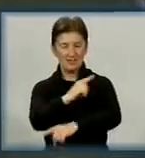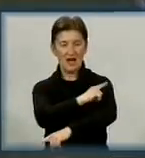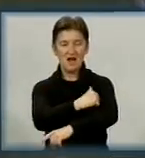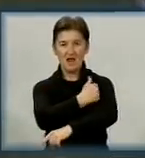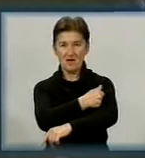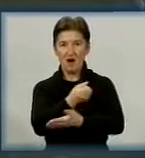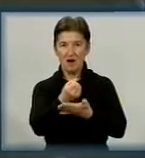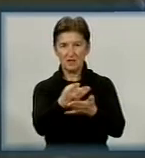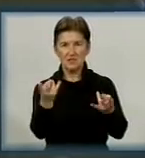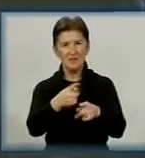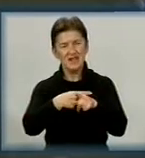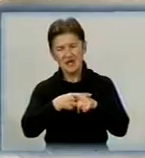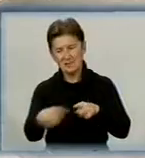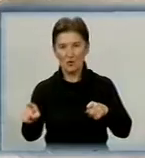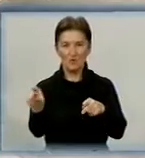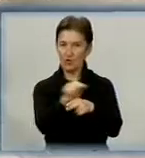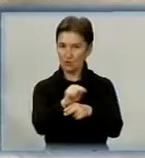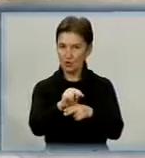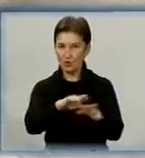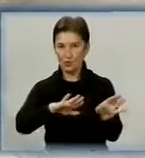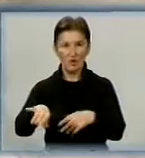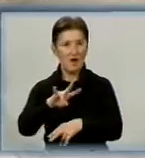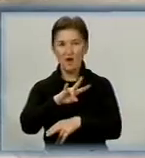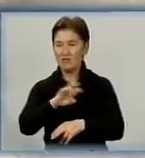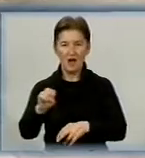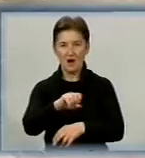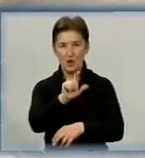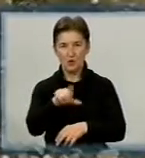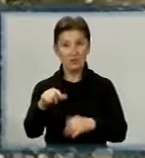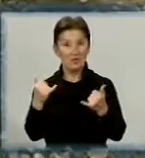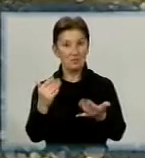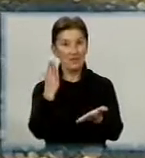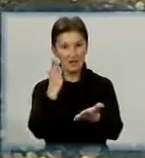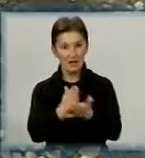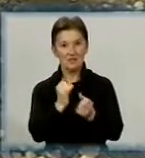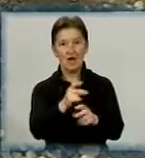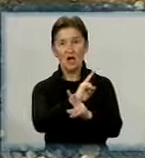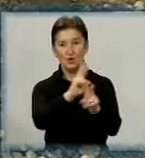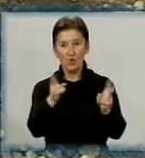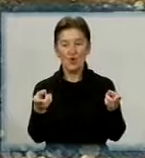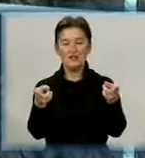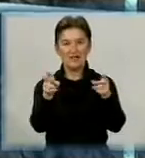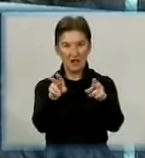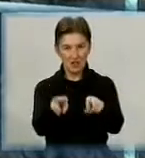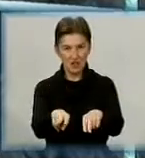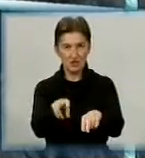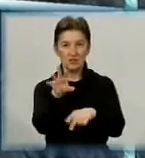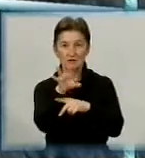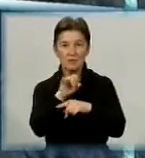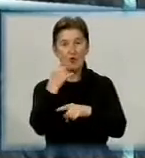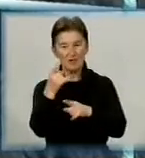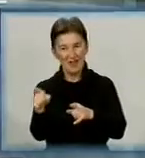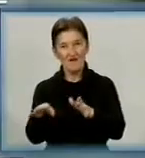потребує термінового ремонту. Нелюдський готель в Кіровограді. Тепер є на кого залишити 4 лапи, поки господар у